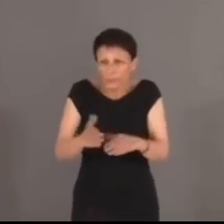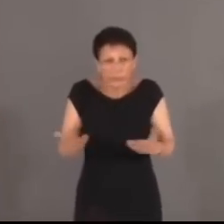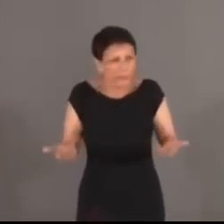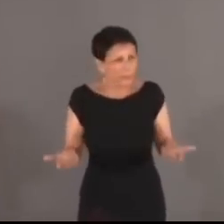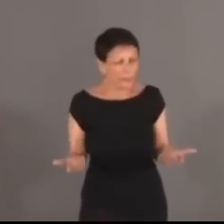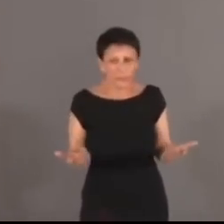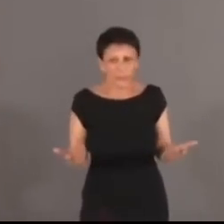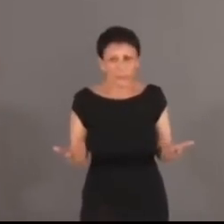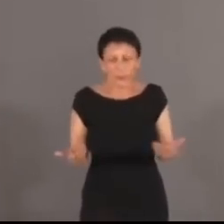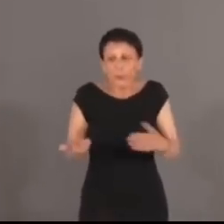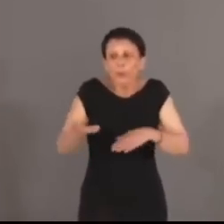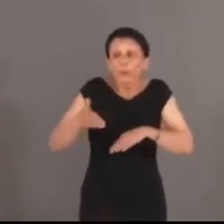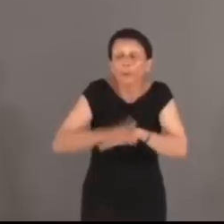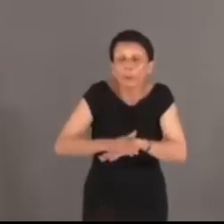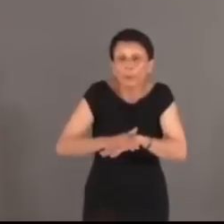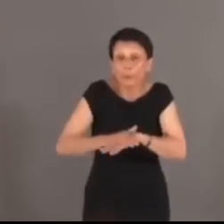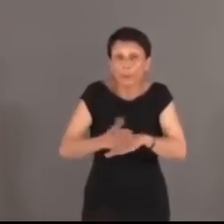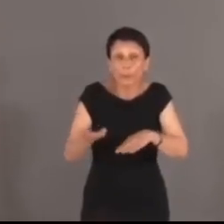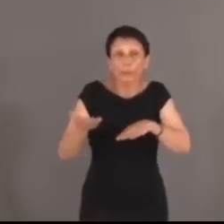les